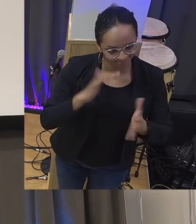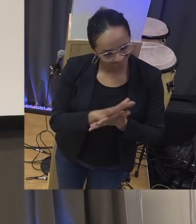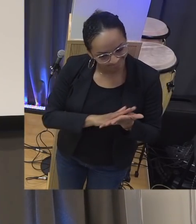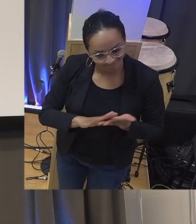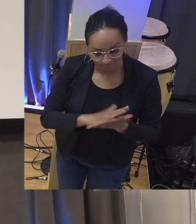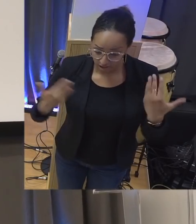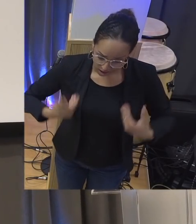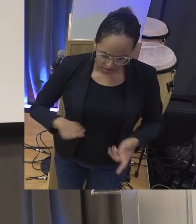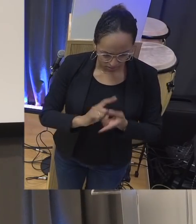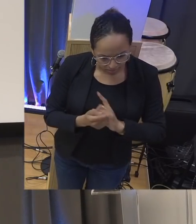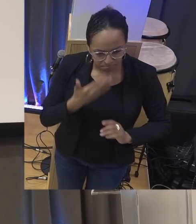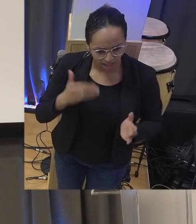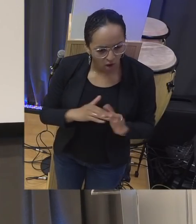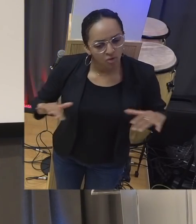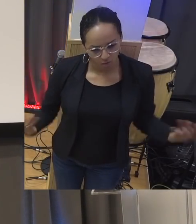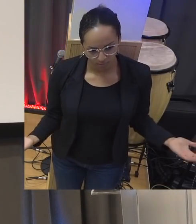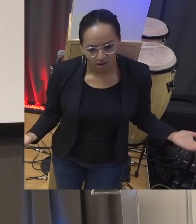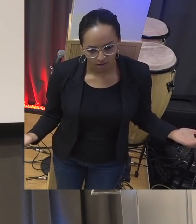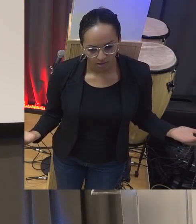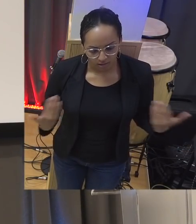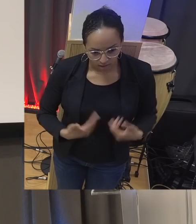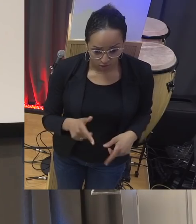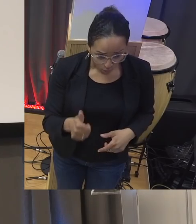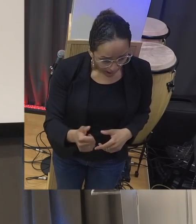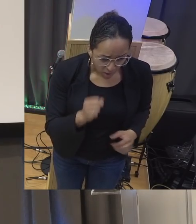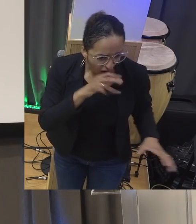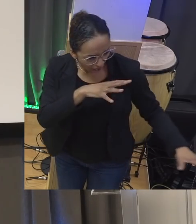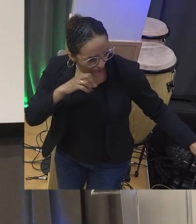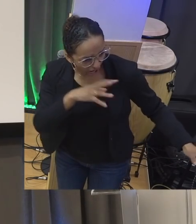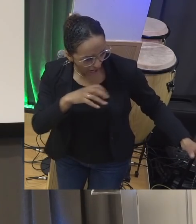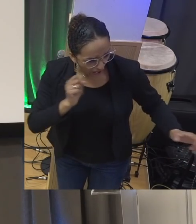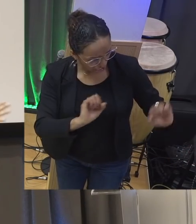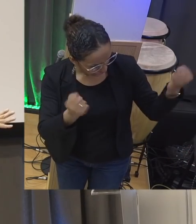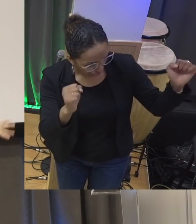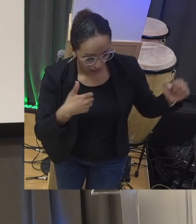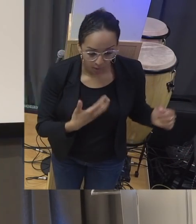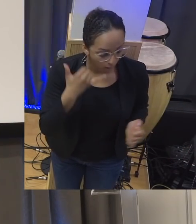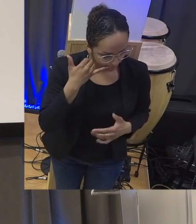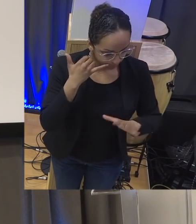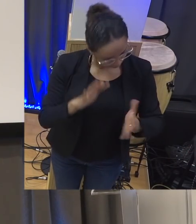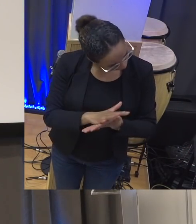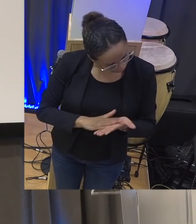Et là, au téléphone, alors qu'il criait, il hurlait, je ne l'ai plus entendu.